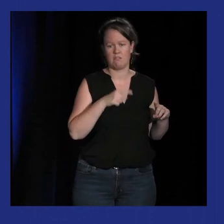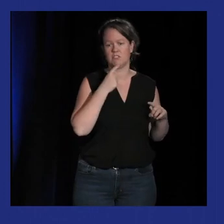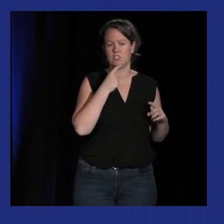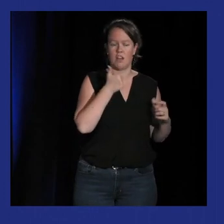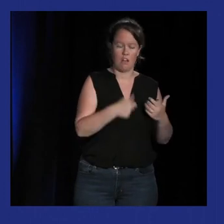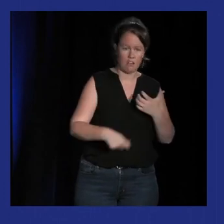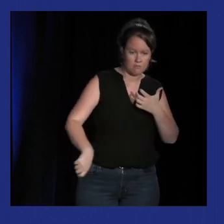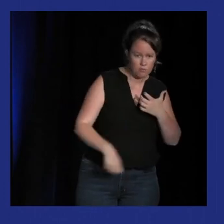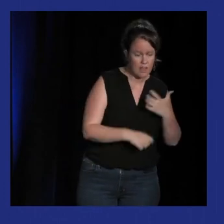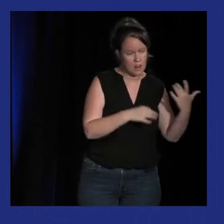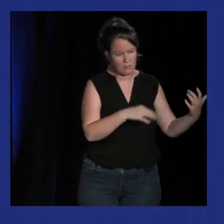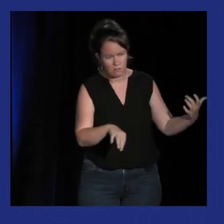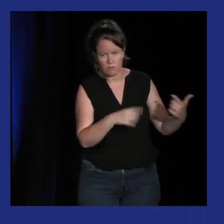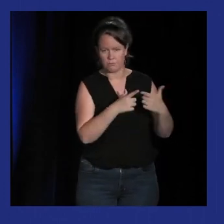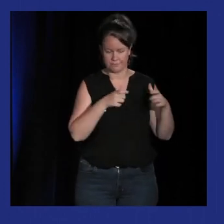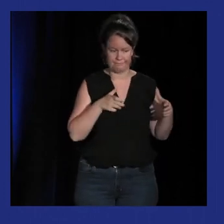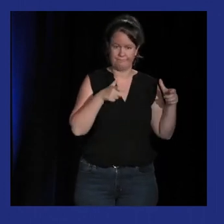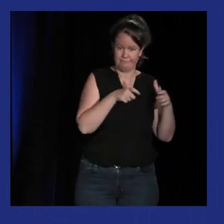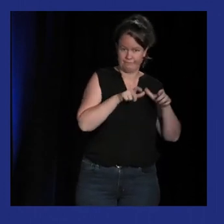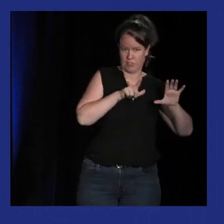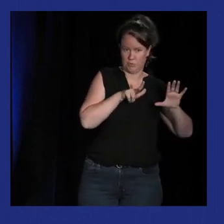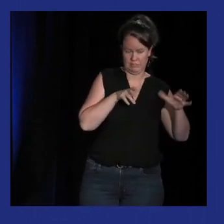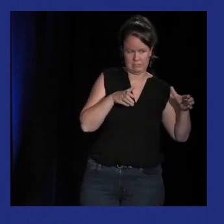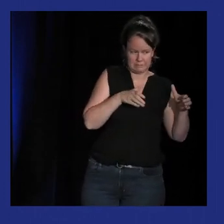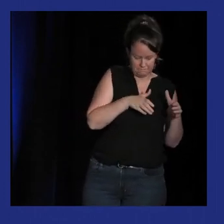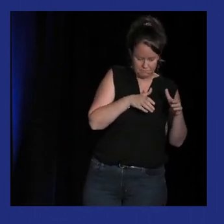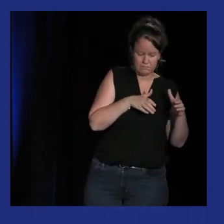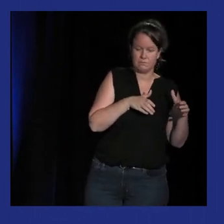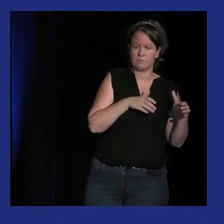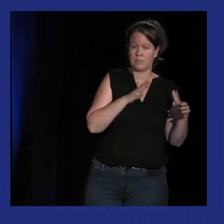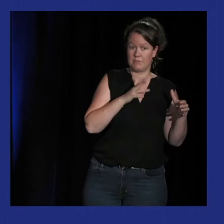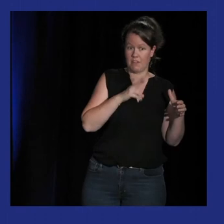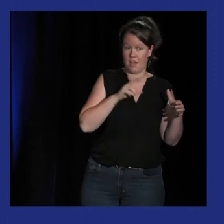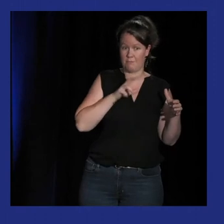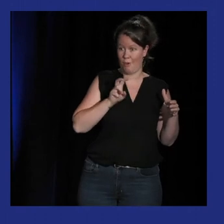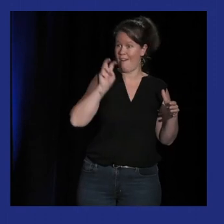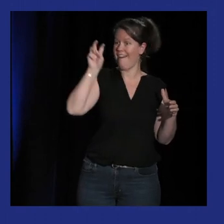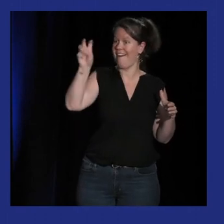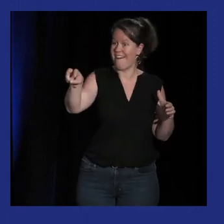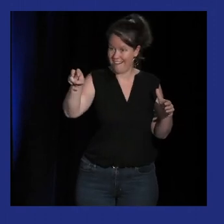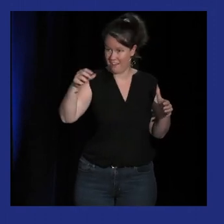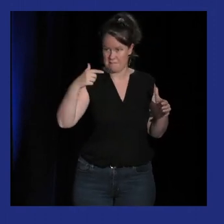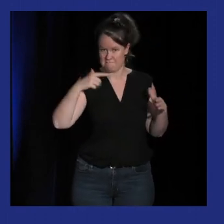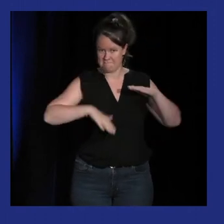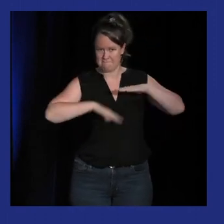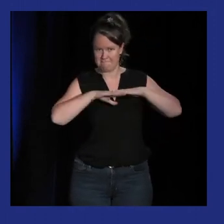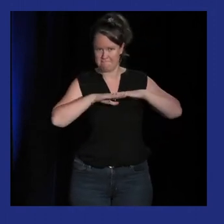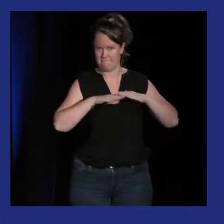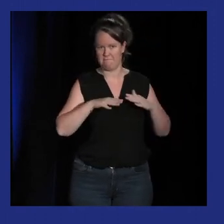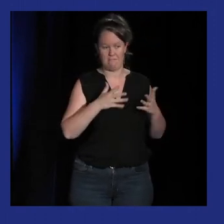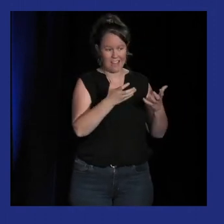mais on avait un plafond de verre qui était vraiment on le sentait tout de suite c'est-à-dire que ça va attirer les